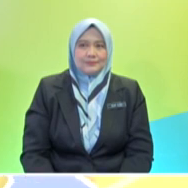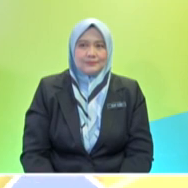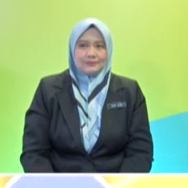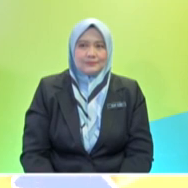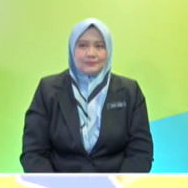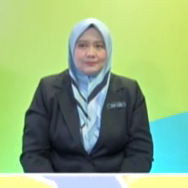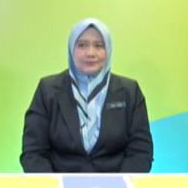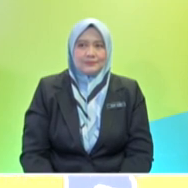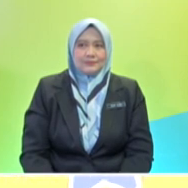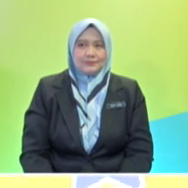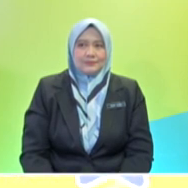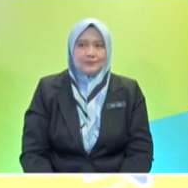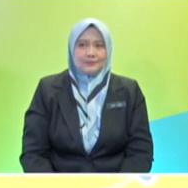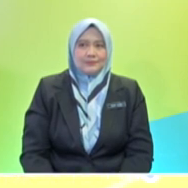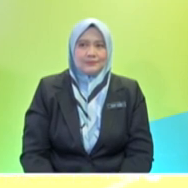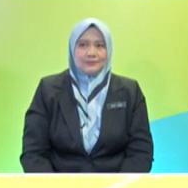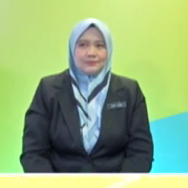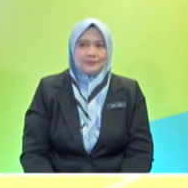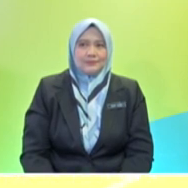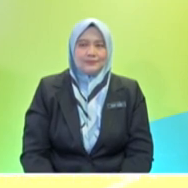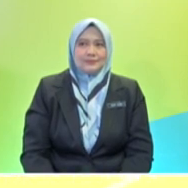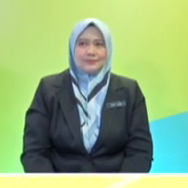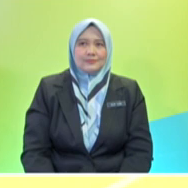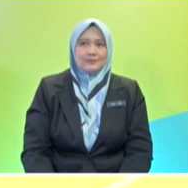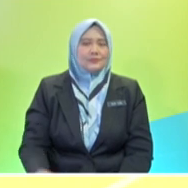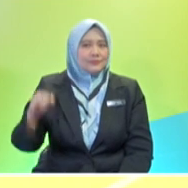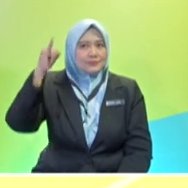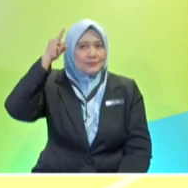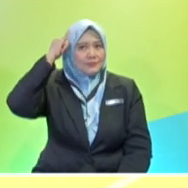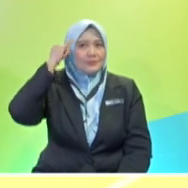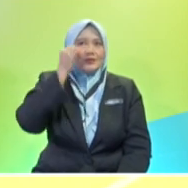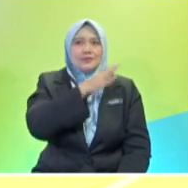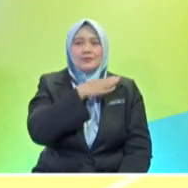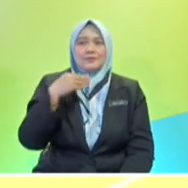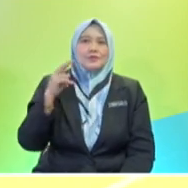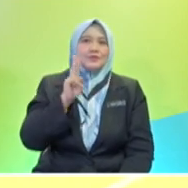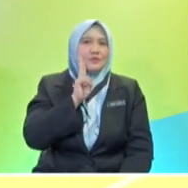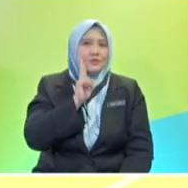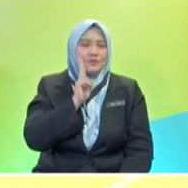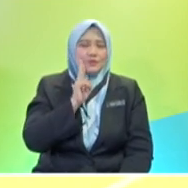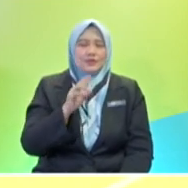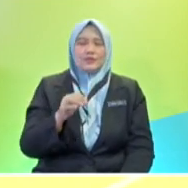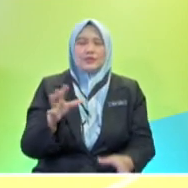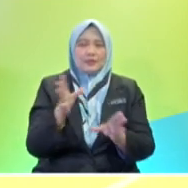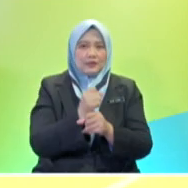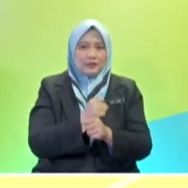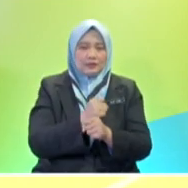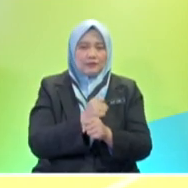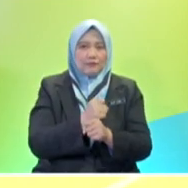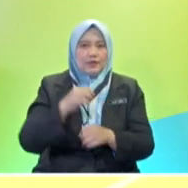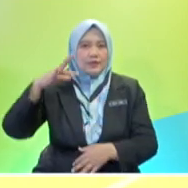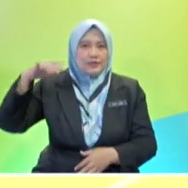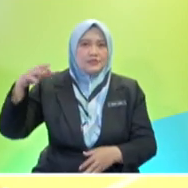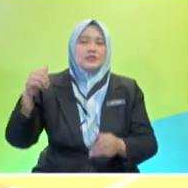selamat. Ha, nampaknya Irfan dah ada perkataannya. Ya. Dua-dua dapat mengeja dengan tepat. Kita